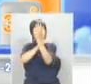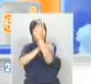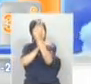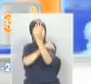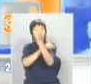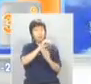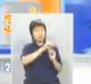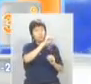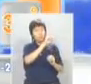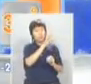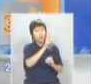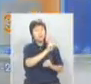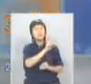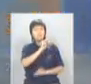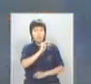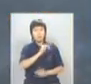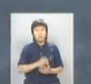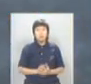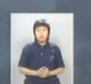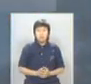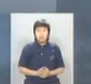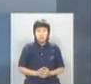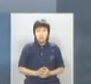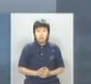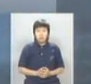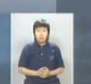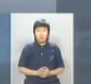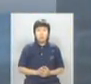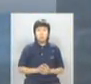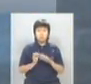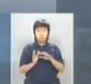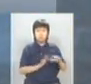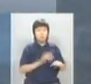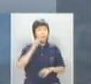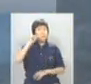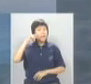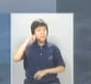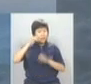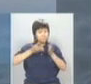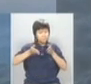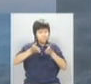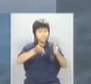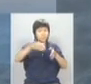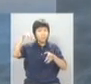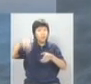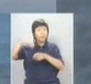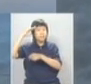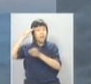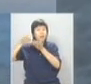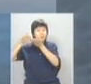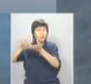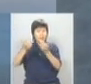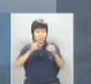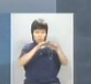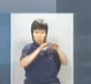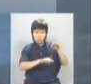ทะเลมีครื่นสูงประมาณ 1 เมตรสภาวาระดับน้ำในแ Lil Spiderwall Giang ที่นาโาชการก Republic 3 เมตวนนี้โเต็ที่